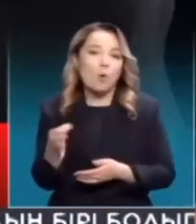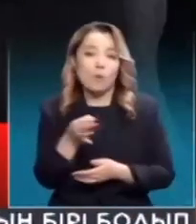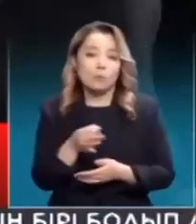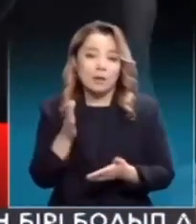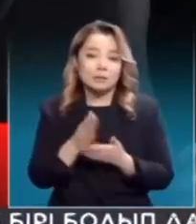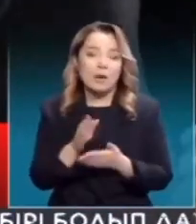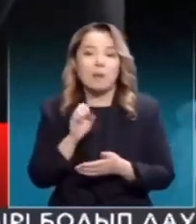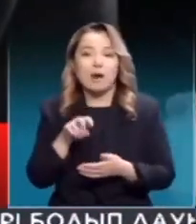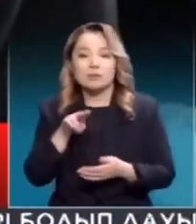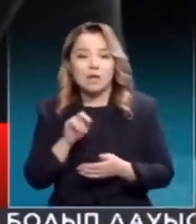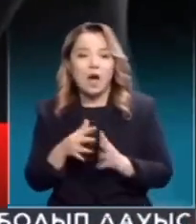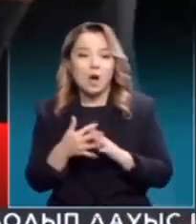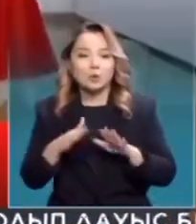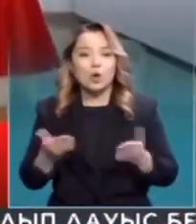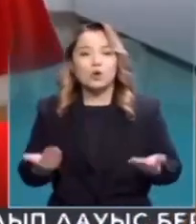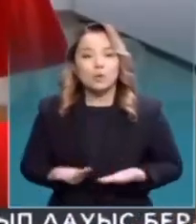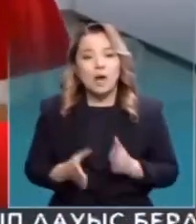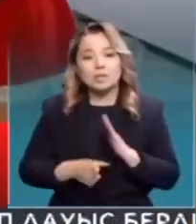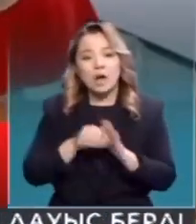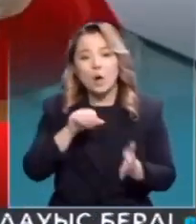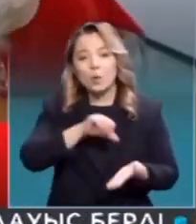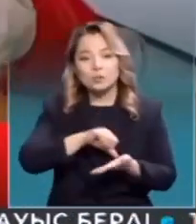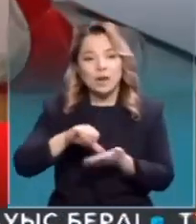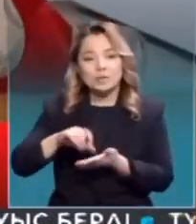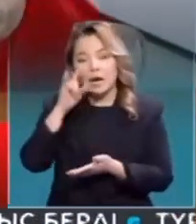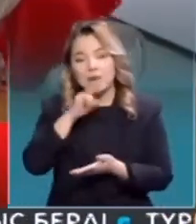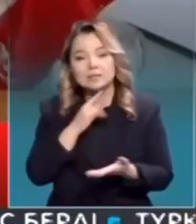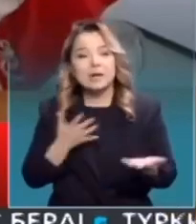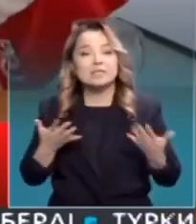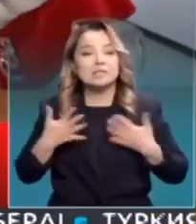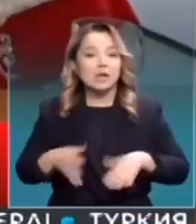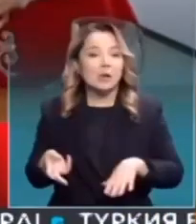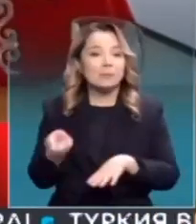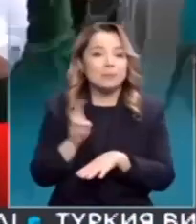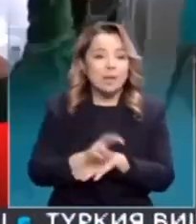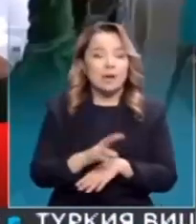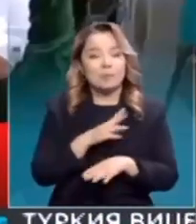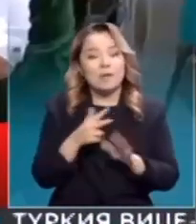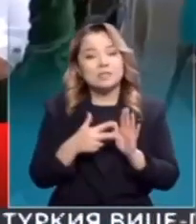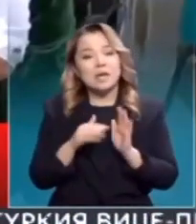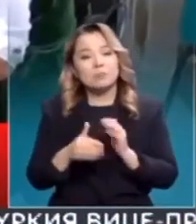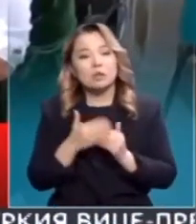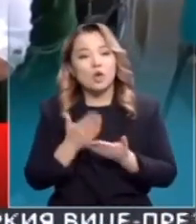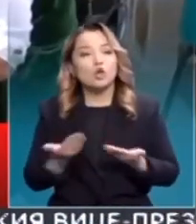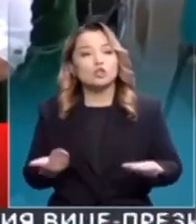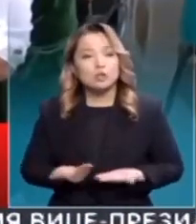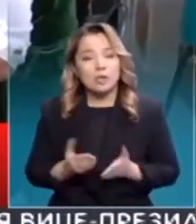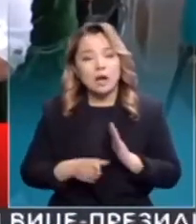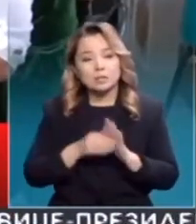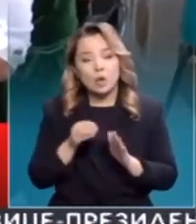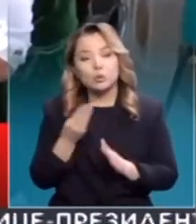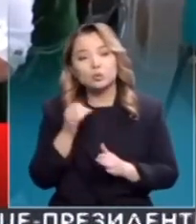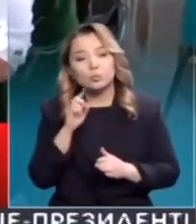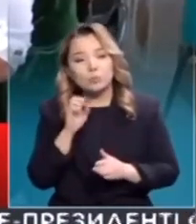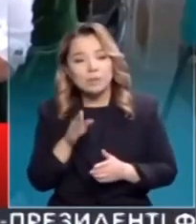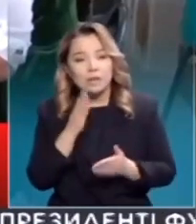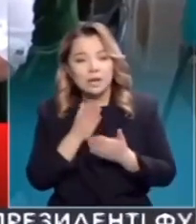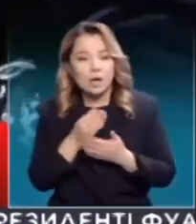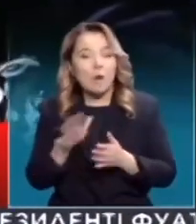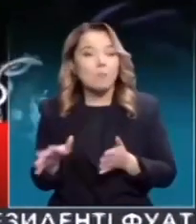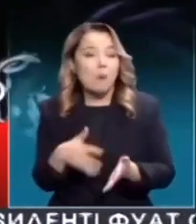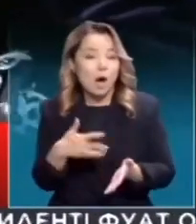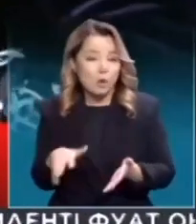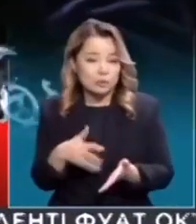облысындағы Баянды ауылының тұрғындары да сайлау учаскелеріне қазақи киіммен барды. 8 мың тұрғыны бар елді мекенде сайлаушыларға шұбат пен бауырсақ